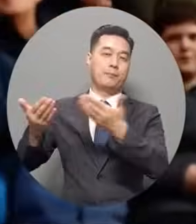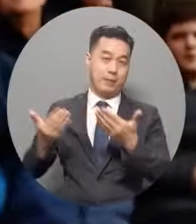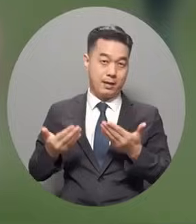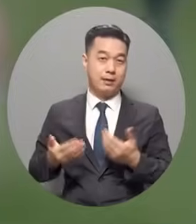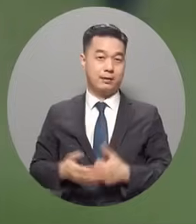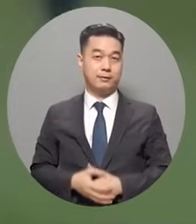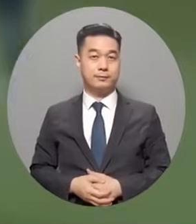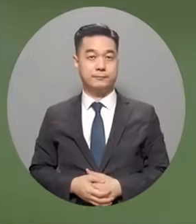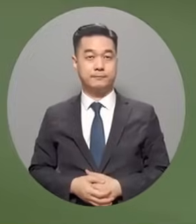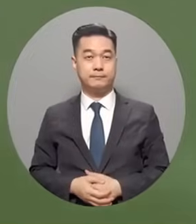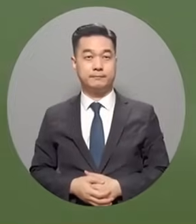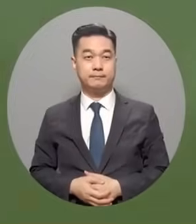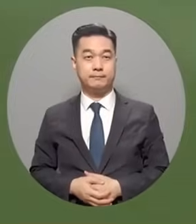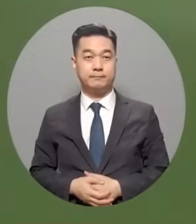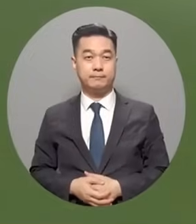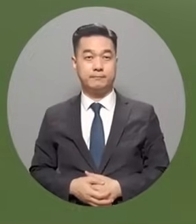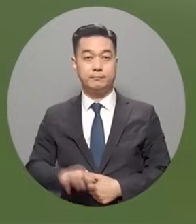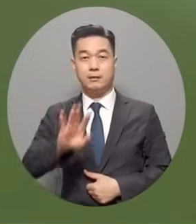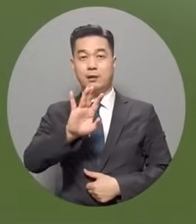만들었습니다.